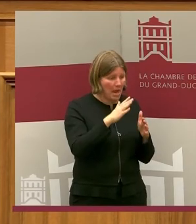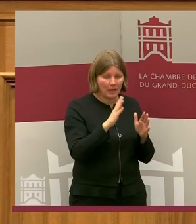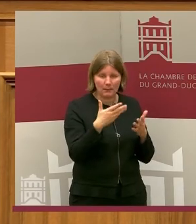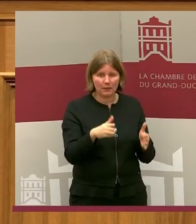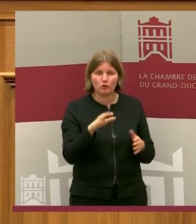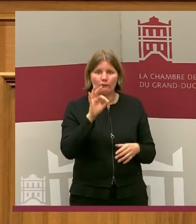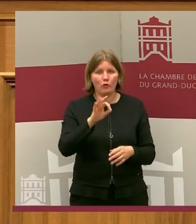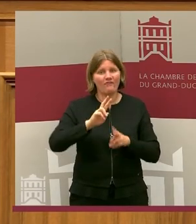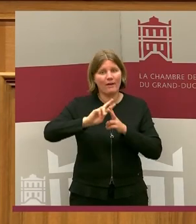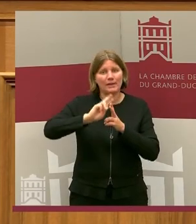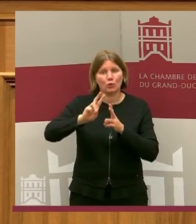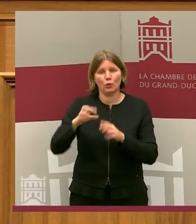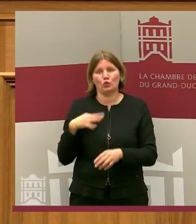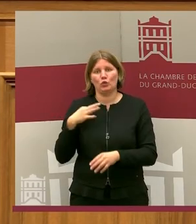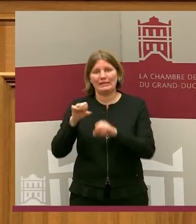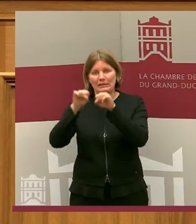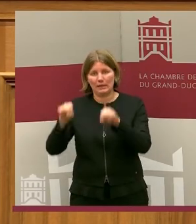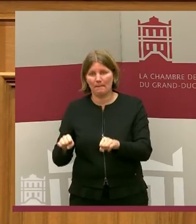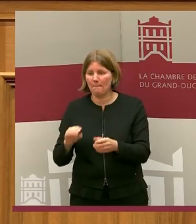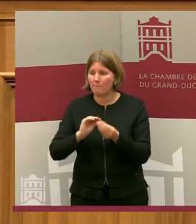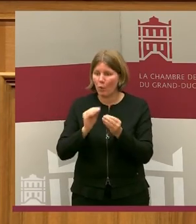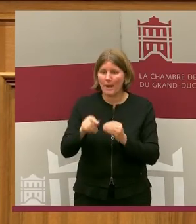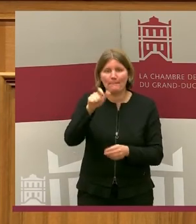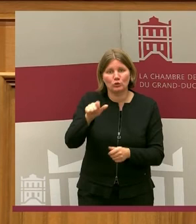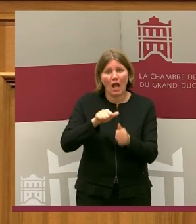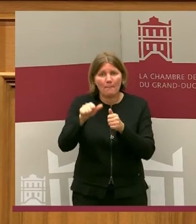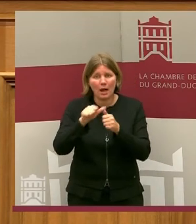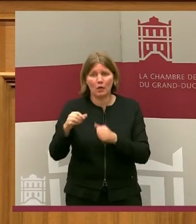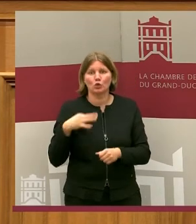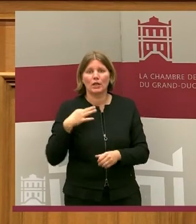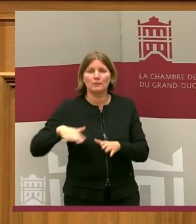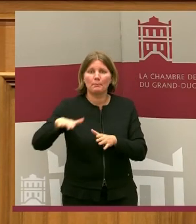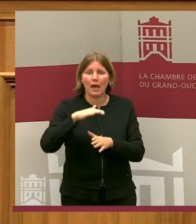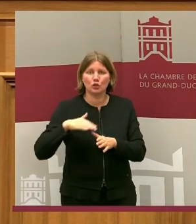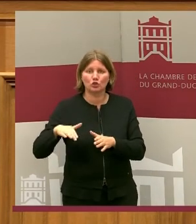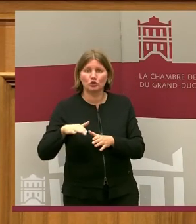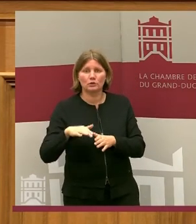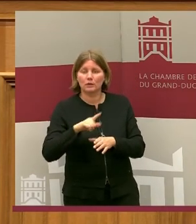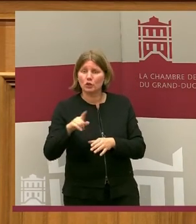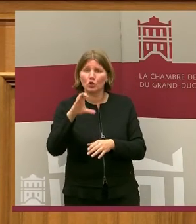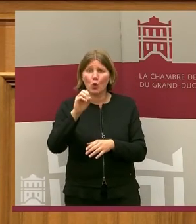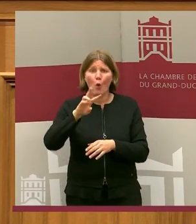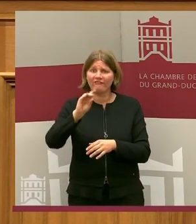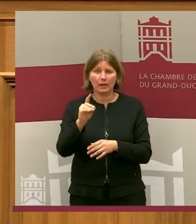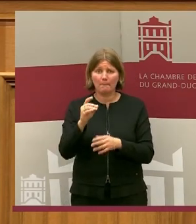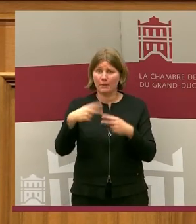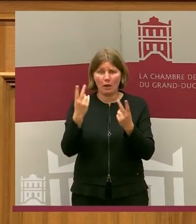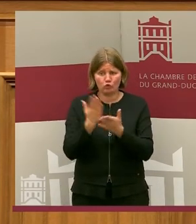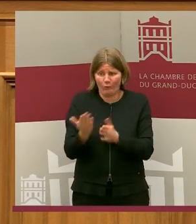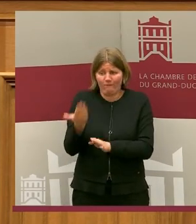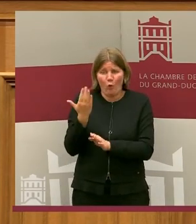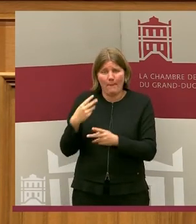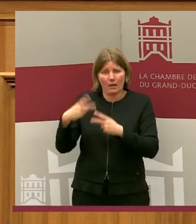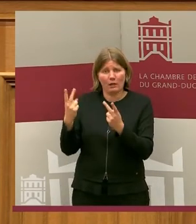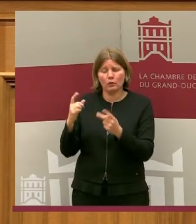Gegenteil. Das Problem vom Personalmangel am Gesundheitsbereich ist hinter langem und nicht recht hinter dem Covid bekannt. Und trotzdem ist in den